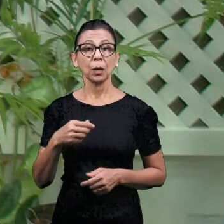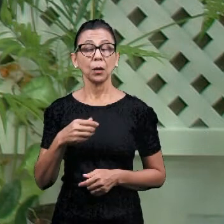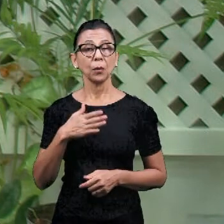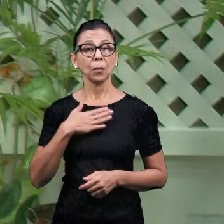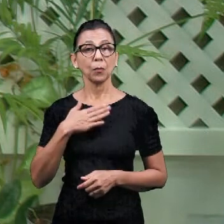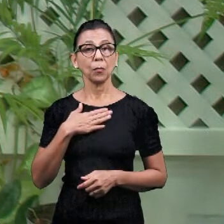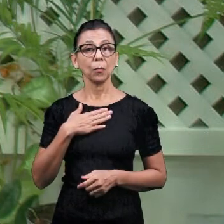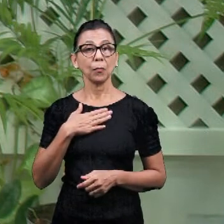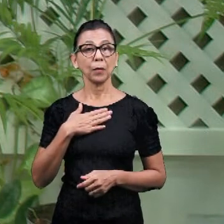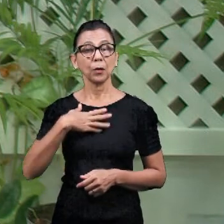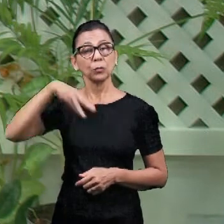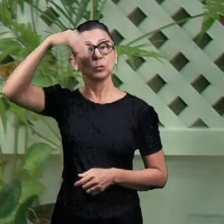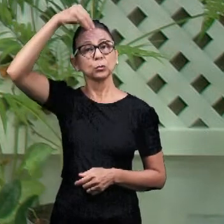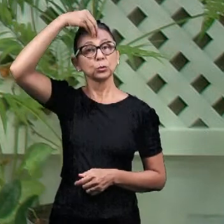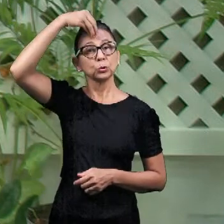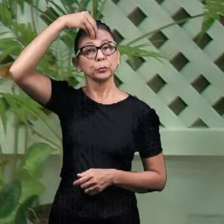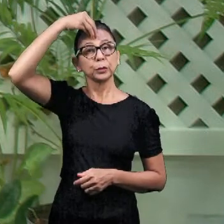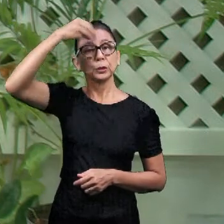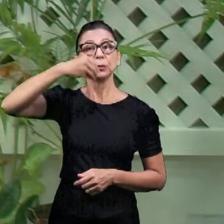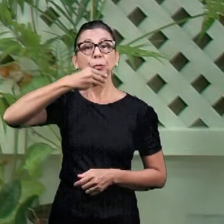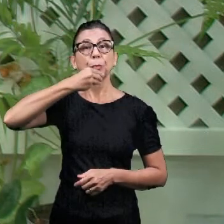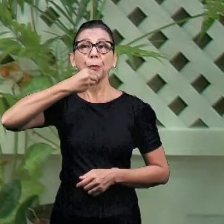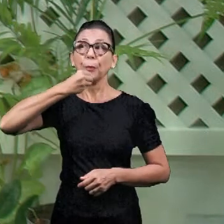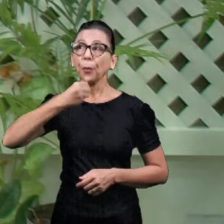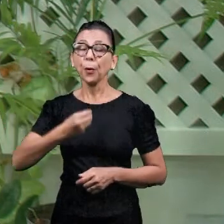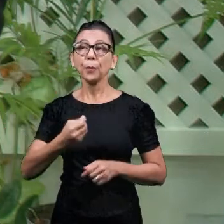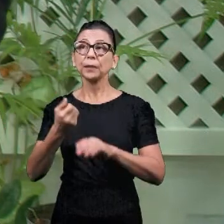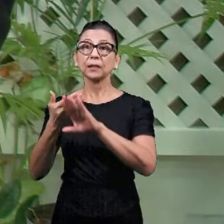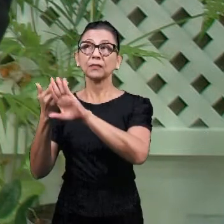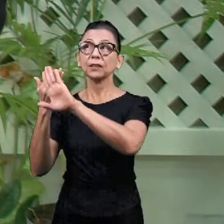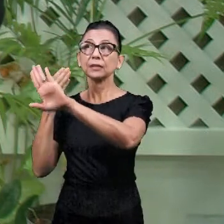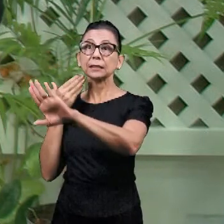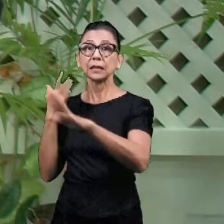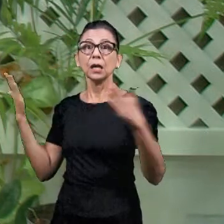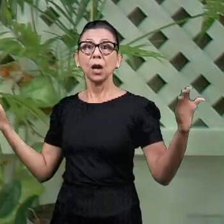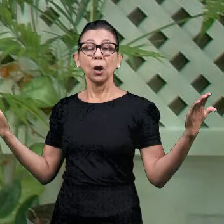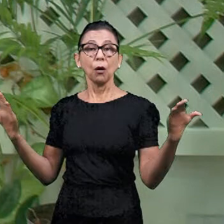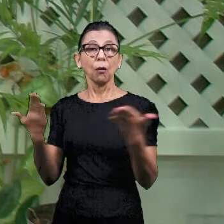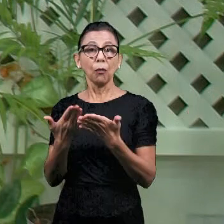Mon nouveau, un jeune homme qui était éloigné, aujourd'hui, il était avec nous dans l'étude biblique.